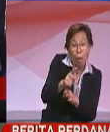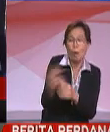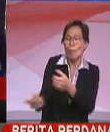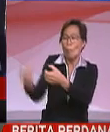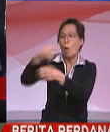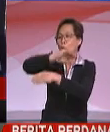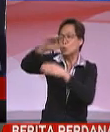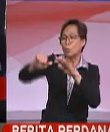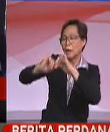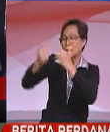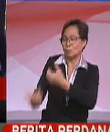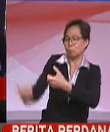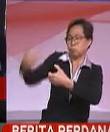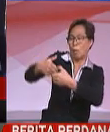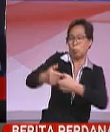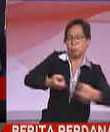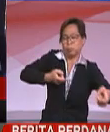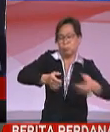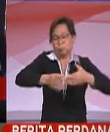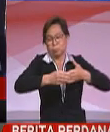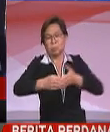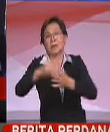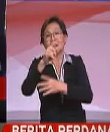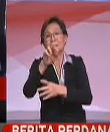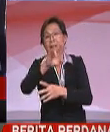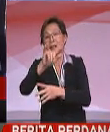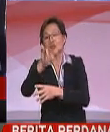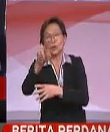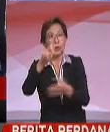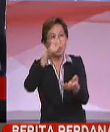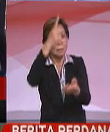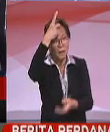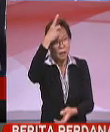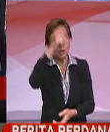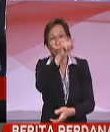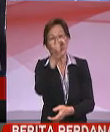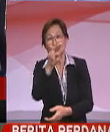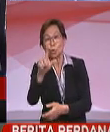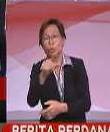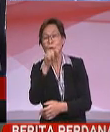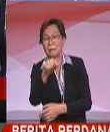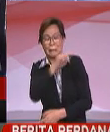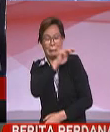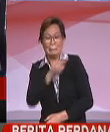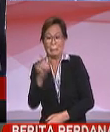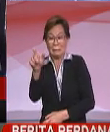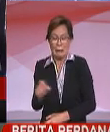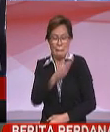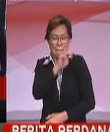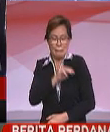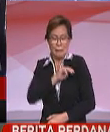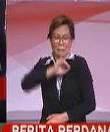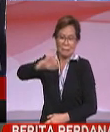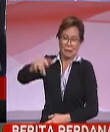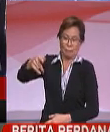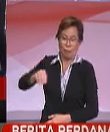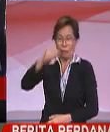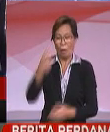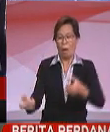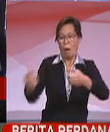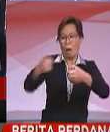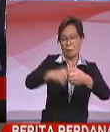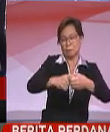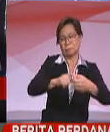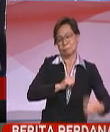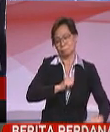seluruh agensi terlibat di bawah teraju Datuk Dr. Zulkifli Muhammad Al-Bakri selaku menteri di Jabatan Perdana Menteri bagi Hal Ehwal